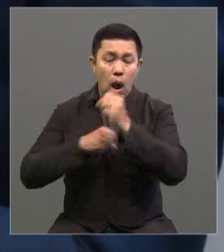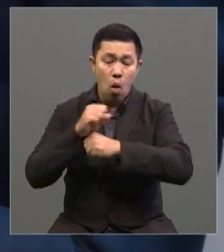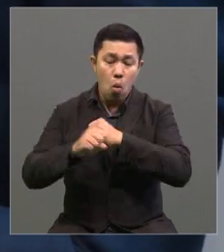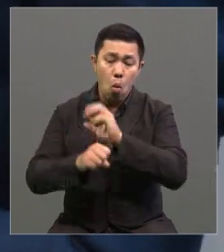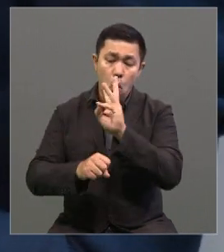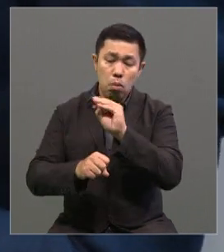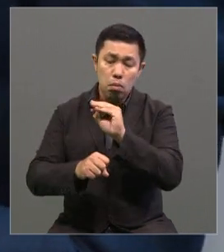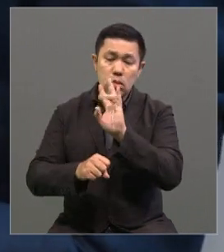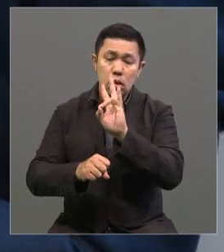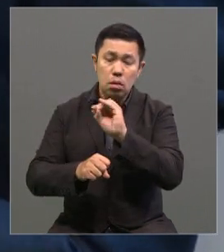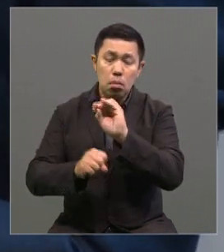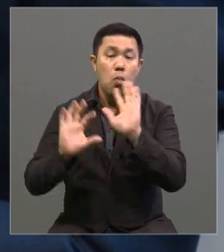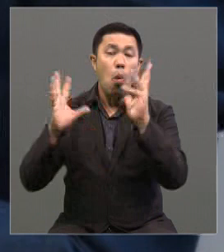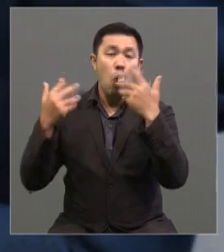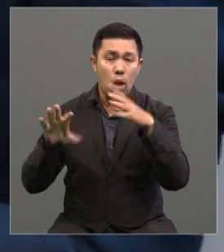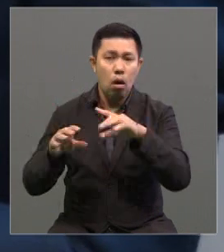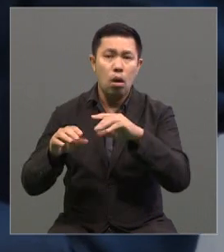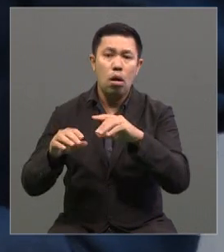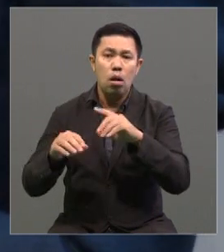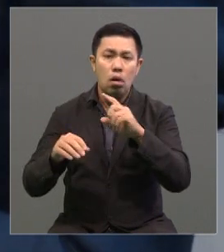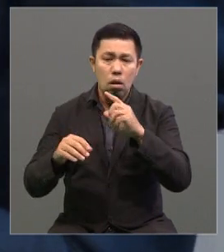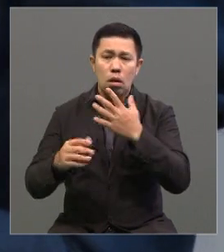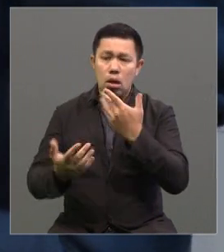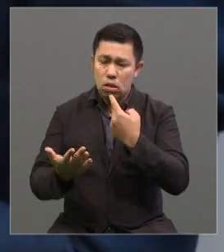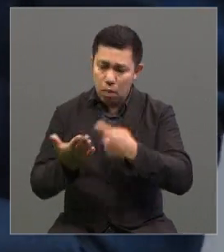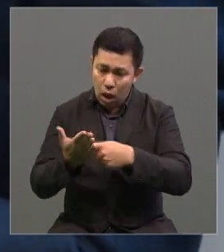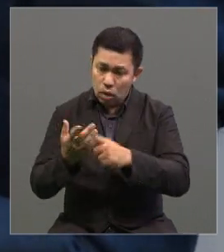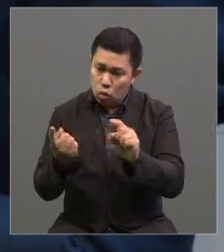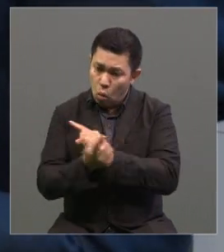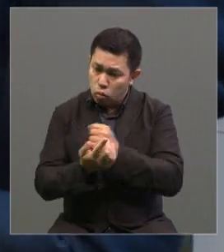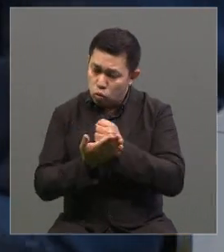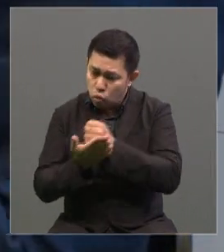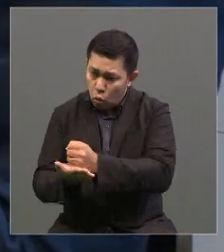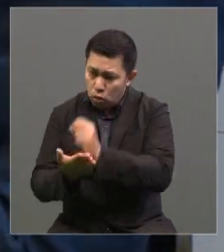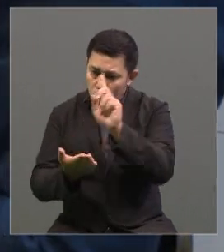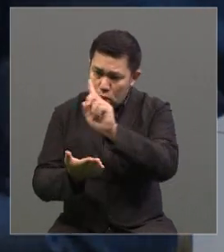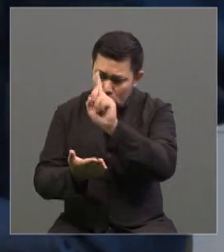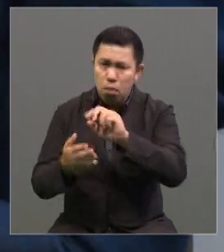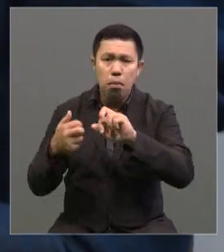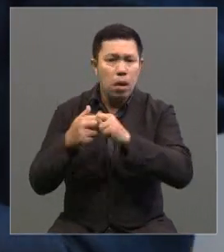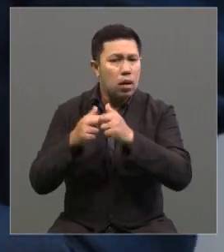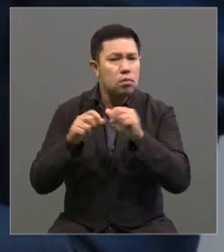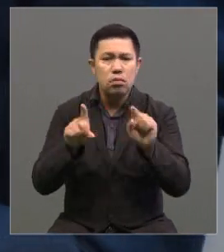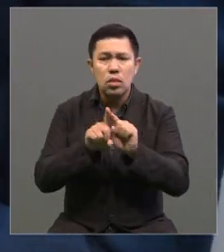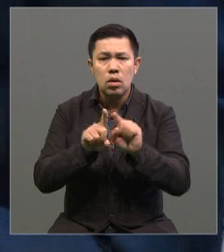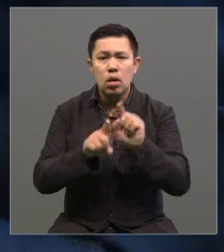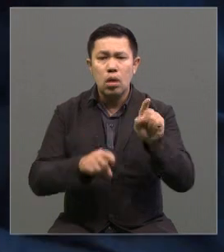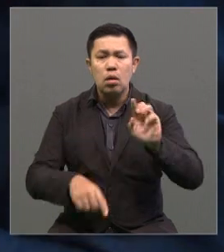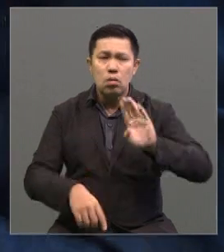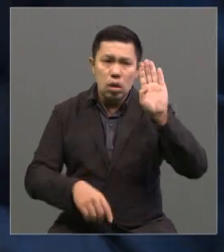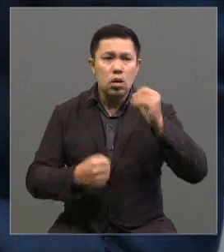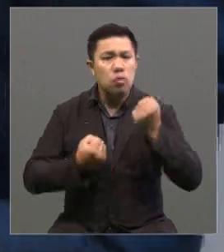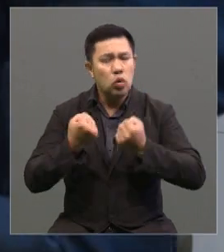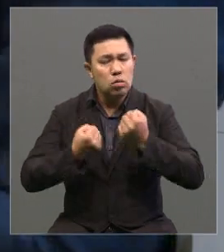แล้วเนี่ยถ้าเกิดเลิกแล้วเนี่ยมันต้องมีกองทุนประกันสังคมมาช่วยเหลือหรือเปล่าอันนี้ก็เป็นปัญหาเดียวกับทางด้านผู้ประกอบการแท็กซี่เหมือน